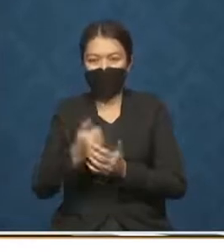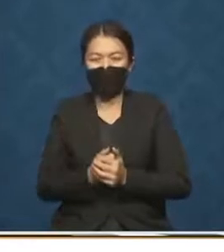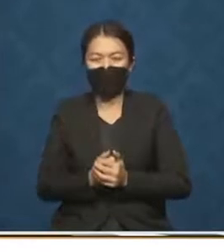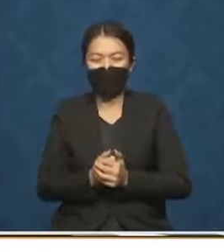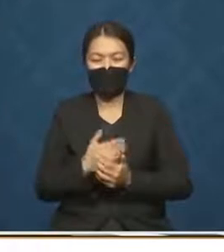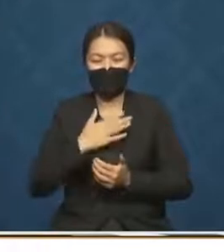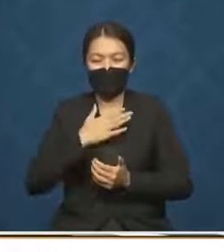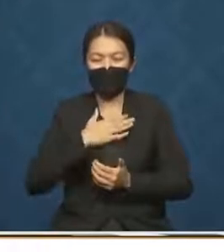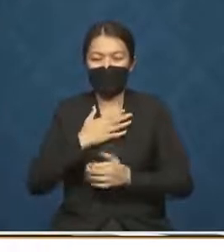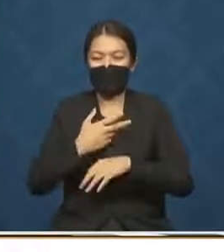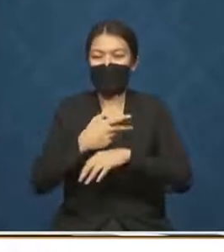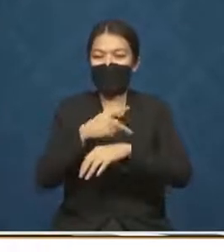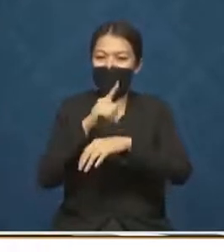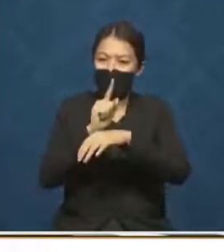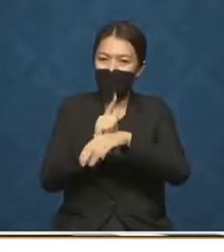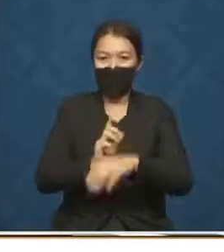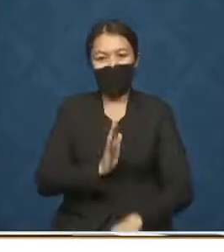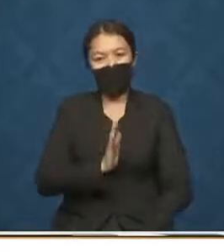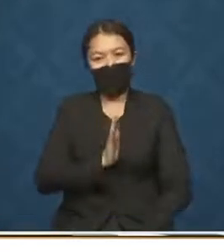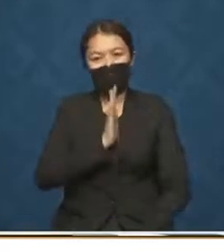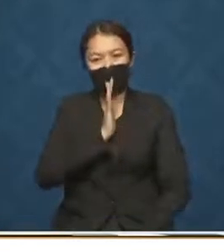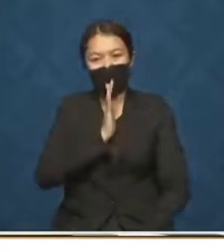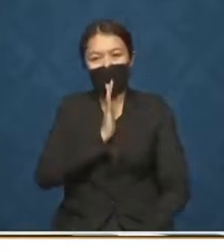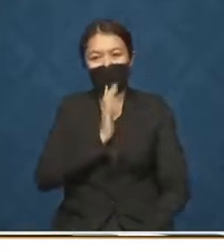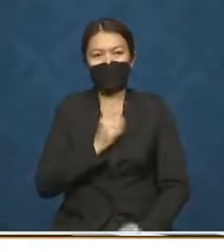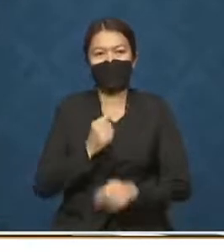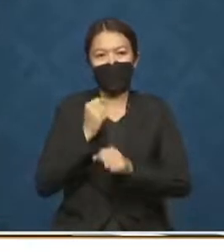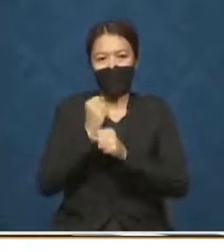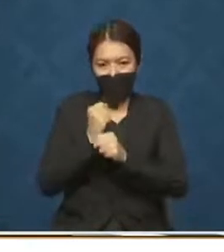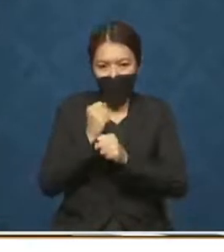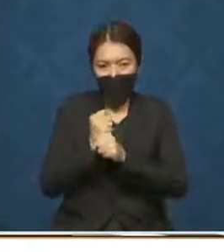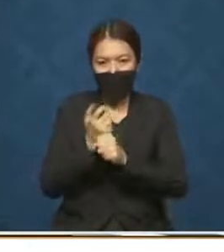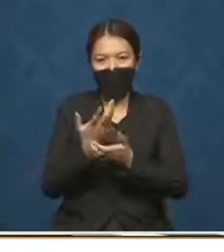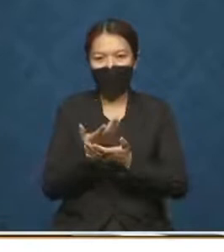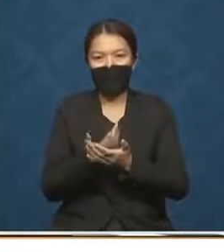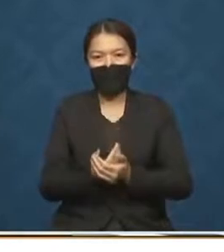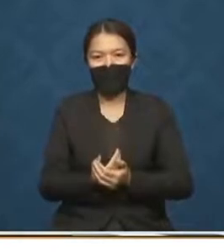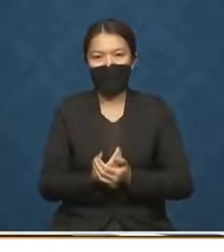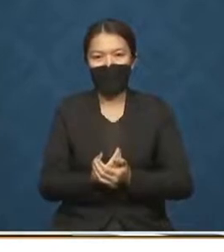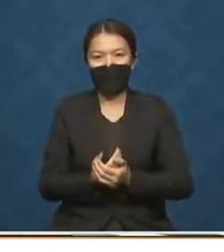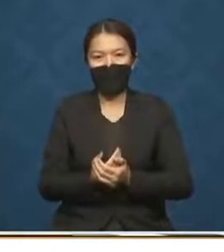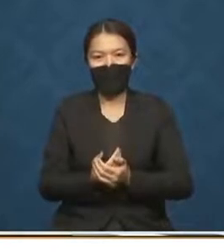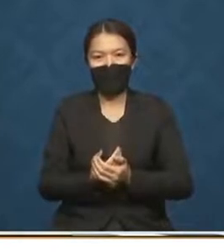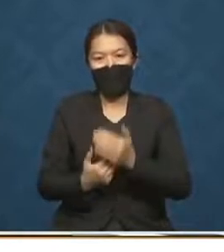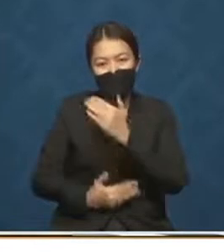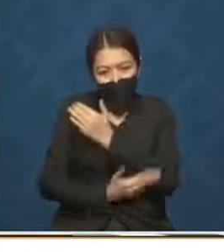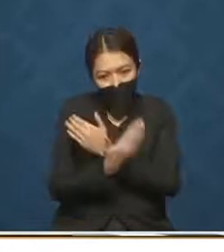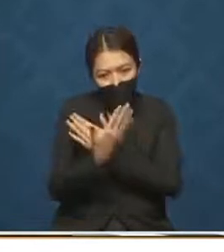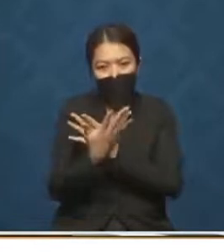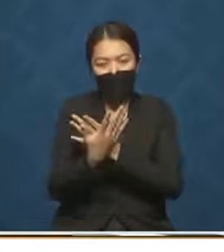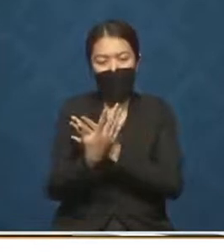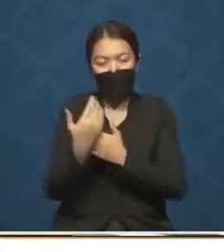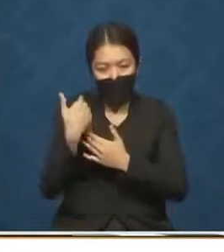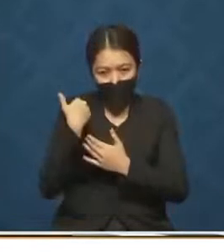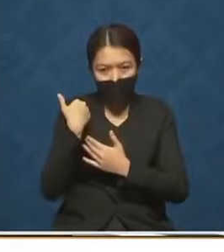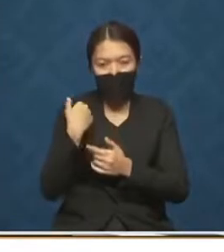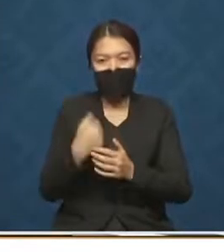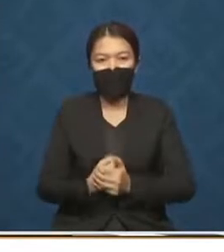ท่านประทานก็สง่างามก็กลบมาทำหน้าที่ตามที่โอกาสจะมี